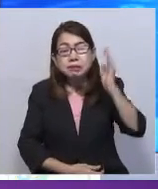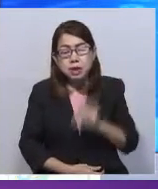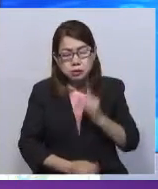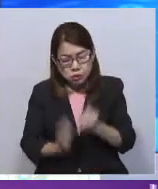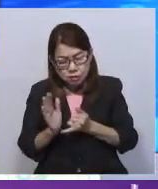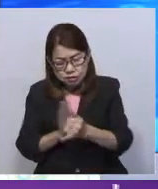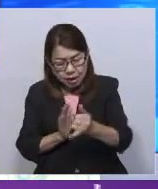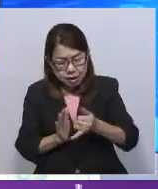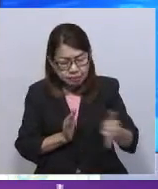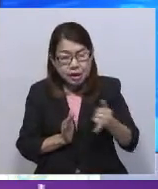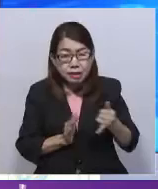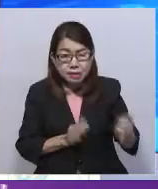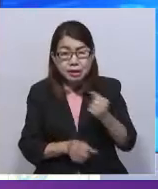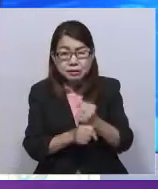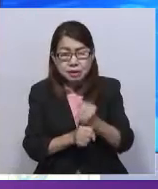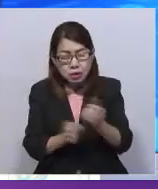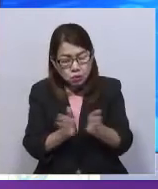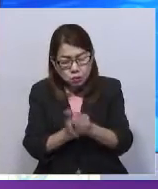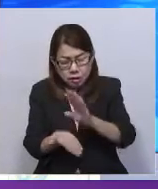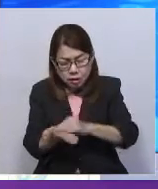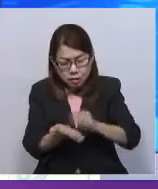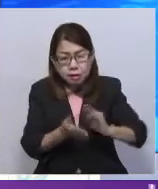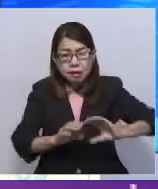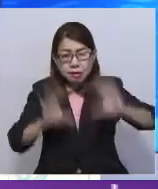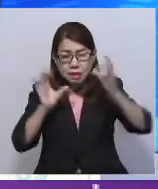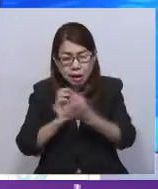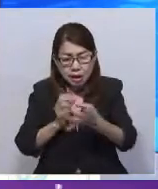งรุกแล้วก็นำข้อมูลจากภาครัฐไปเผยแพร่สู่ประชาชน